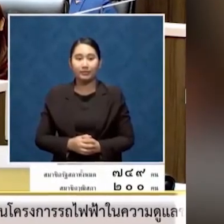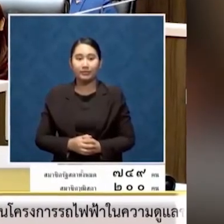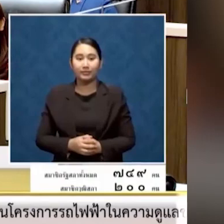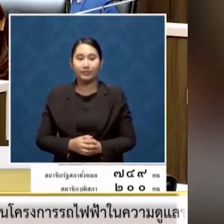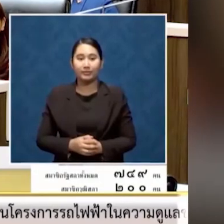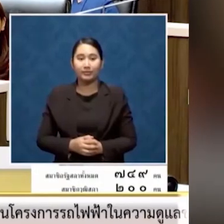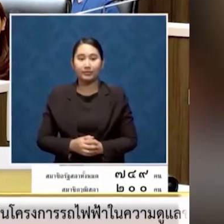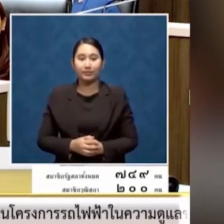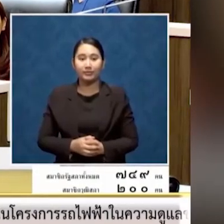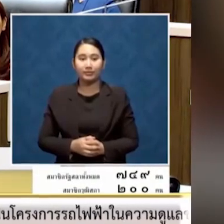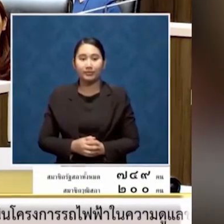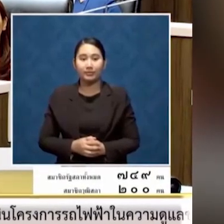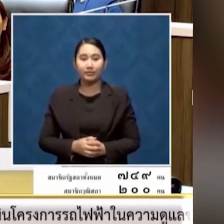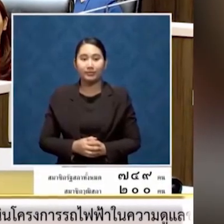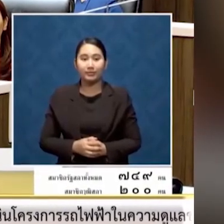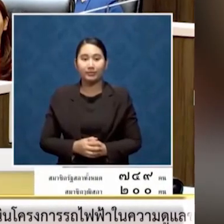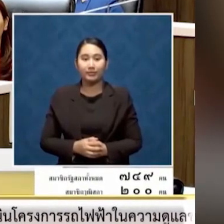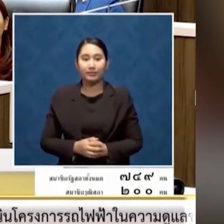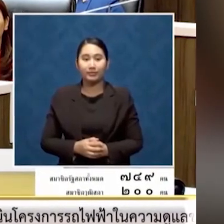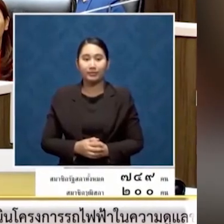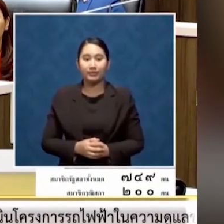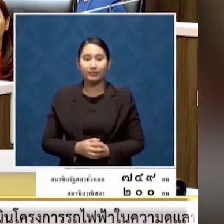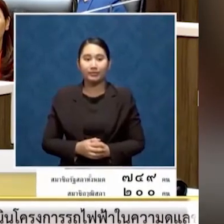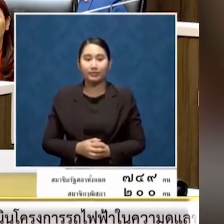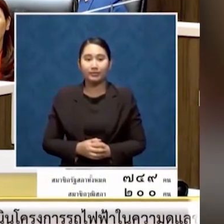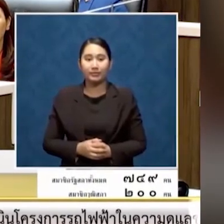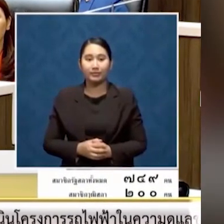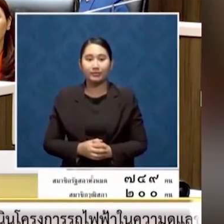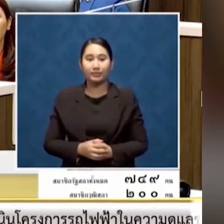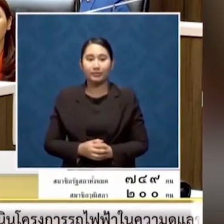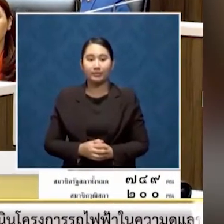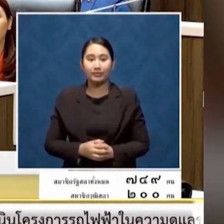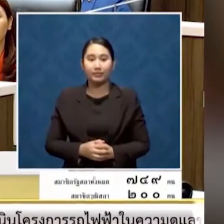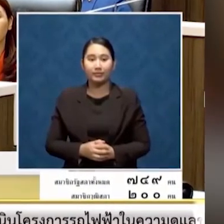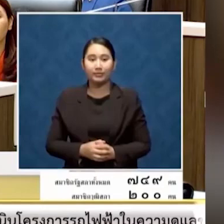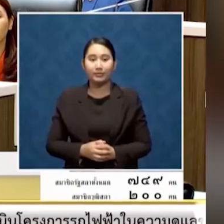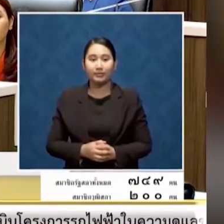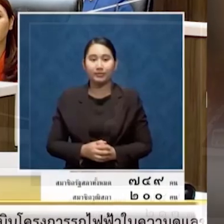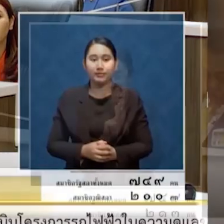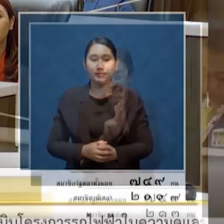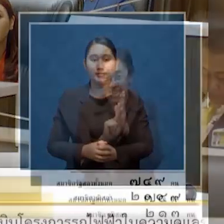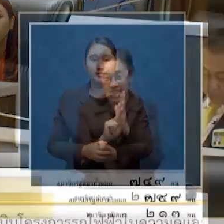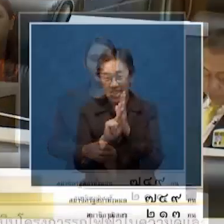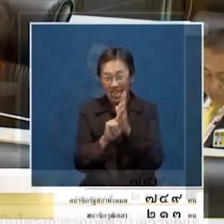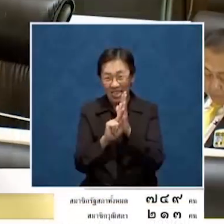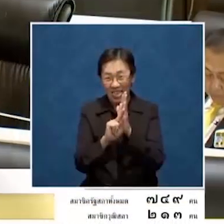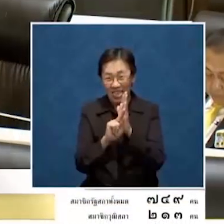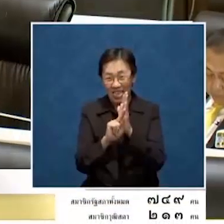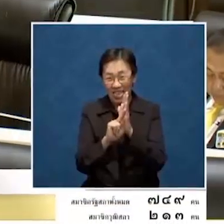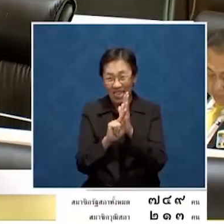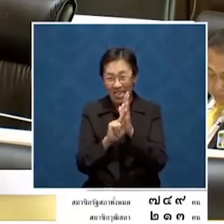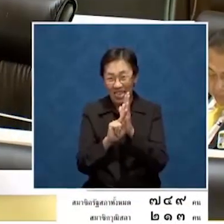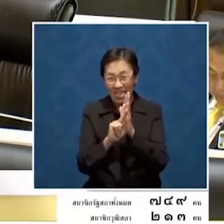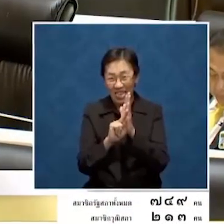ลิ้มเจริญรัตน์ไม่ผ่านโหวตทำให้ประชาชนผู้สนับสนุนแสดงความไม่พอใจต่อผลที่ออกมาและมีการตำหนิ